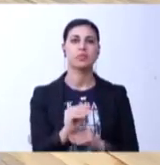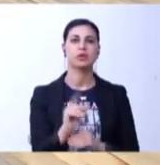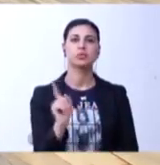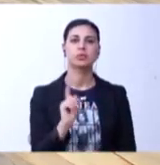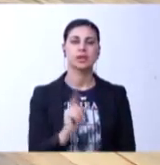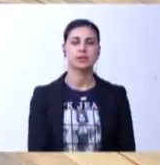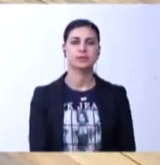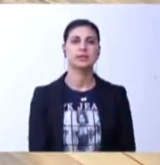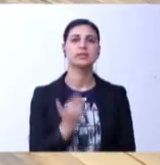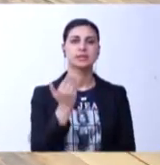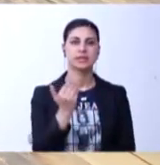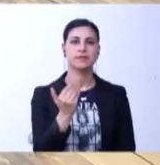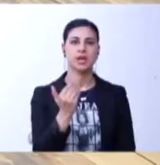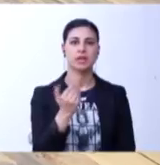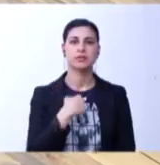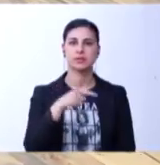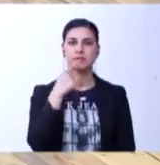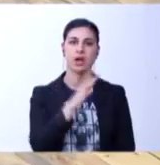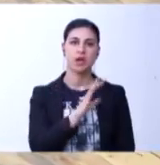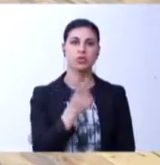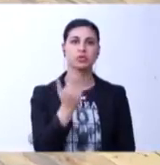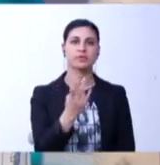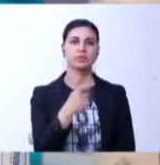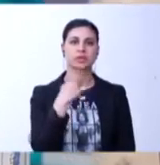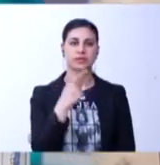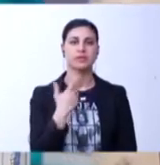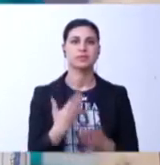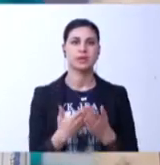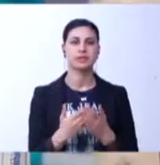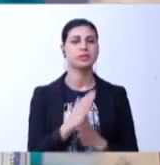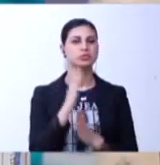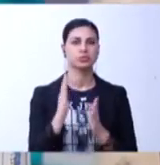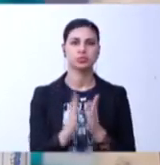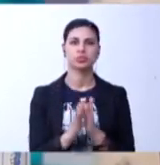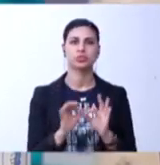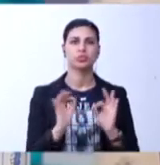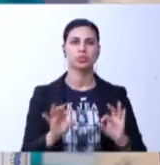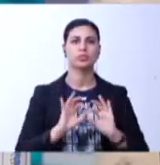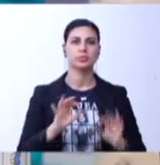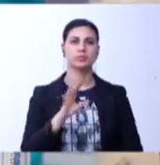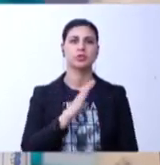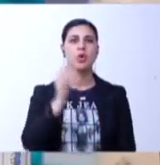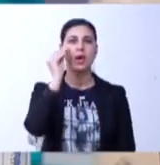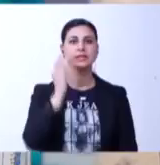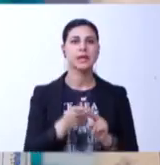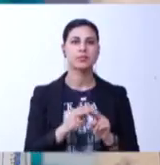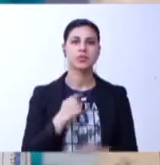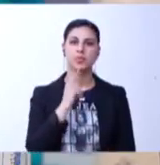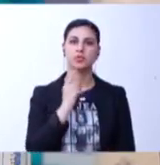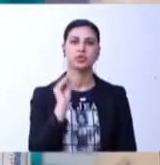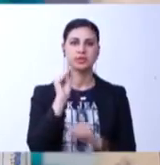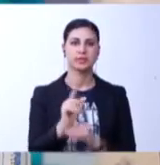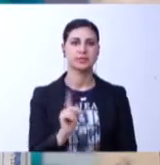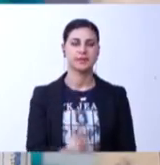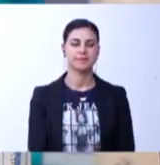რაც თქვენ მე არ თქვი და თქვენ გნებავთ რომ თქვათ. მე მგონი სრულყოფილად ჩამოაყალიბეთ აზრი, ამიტომაც მიჭირს რამის